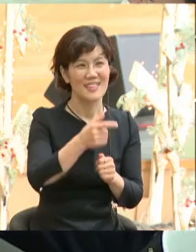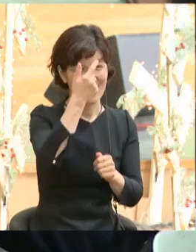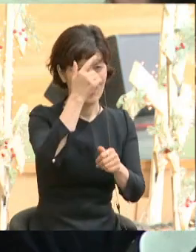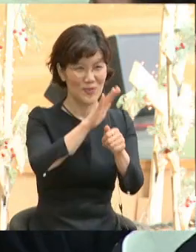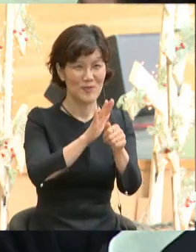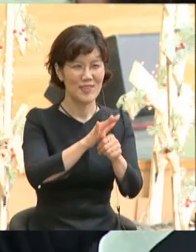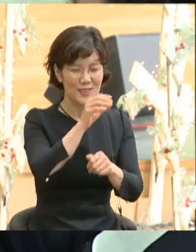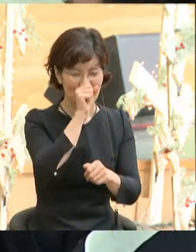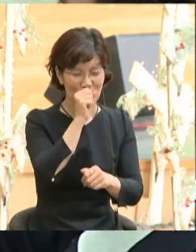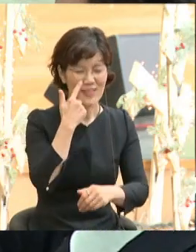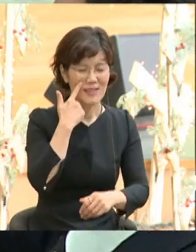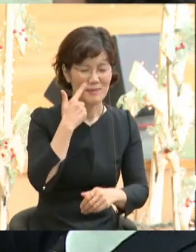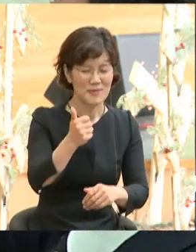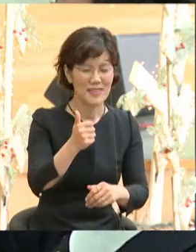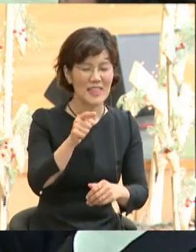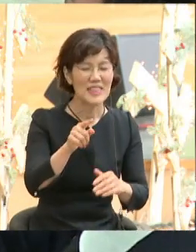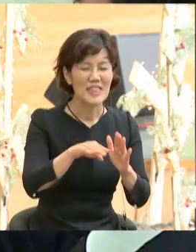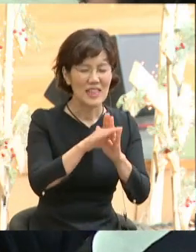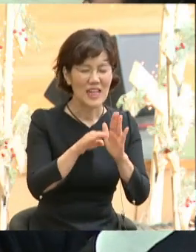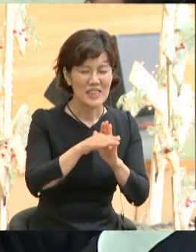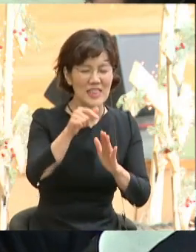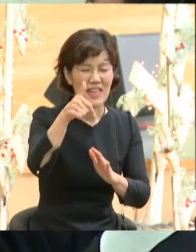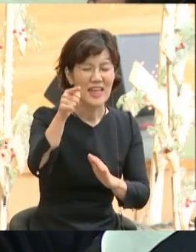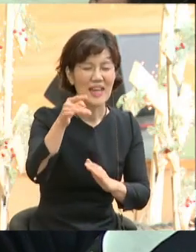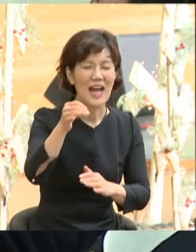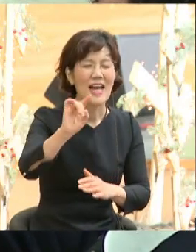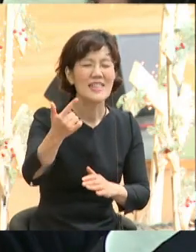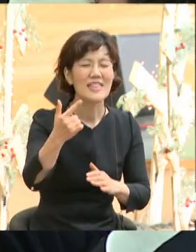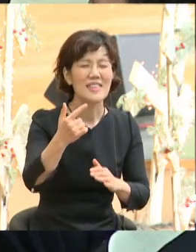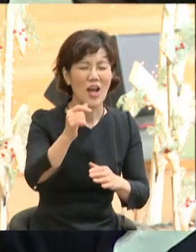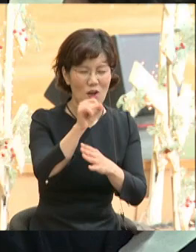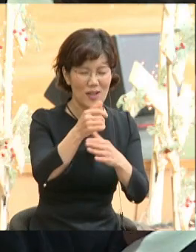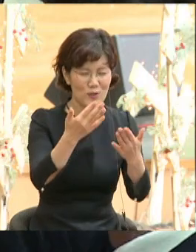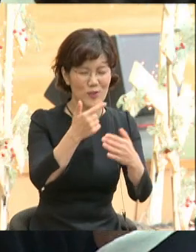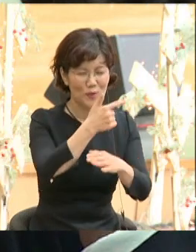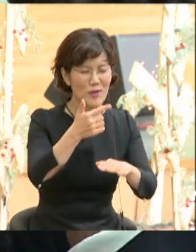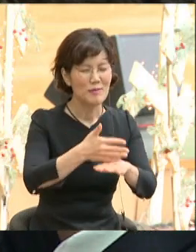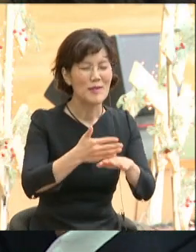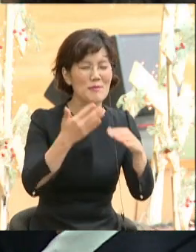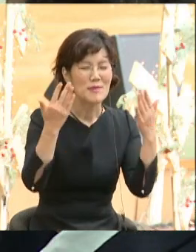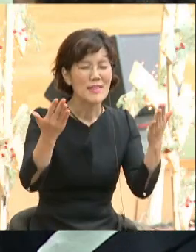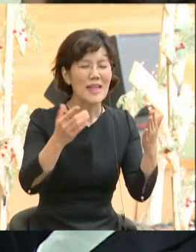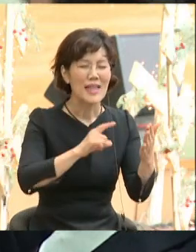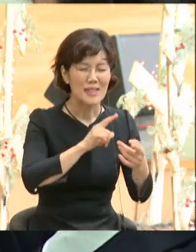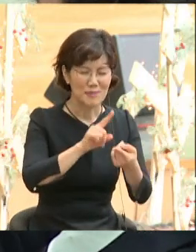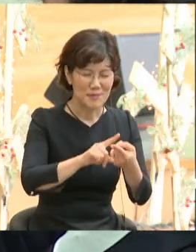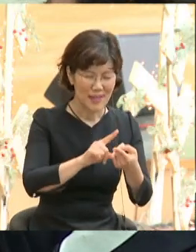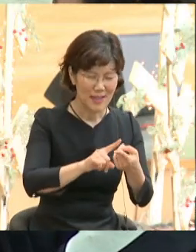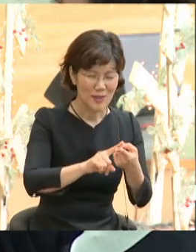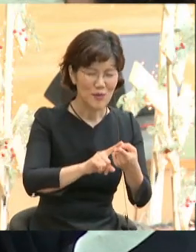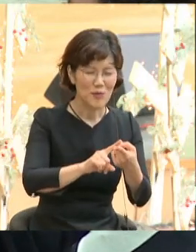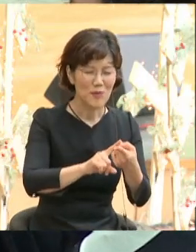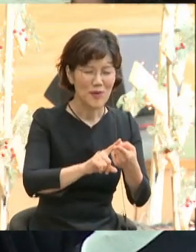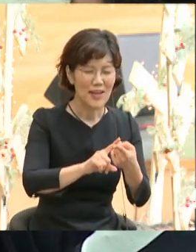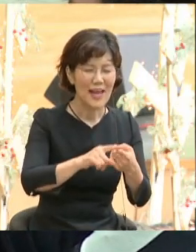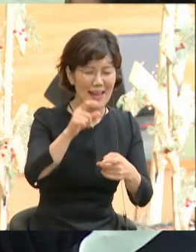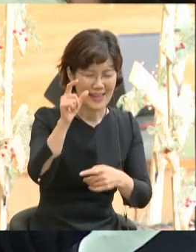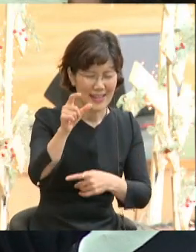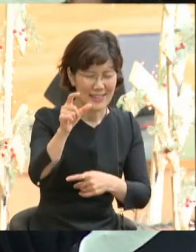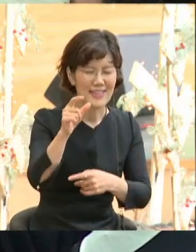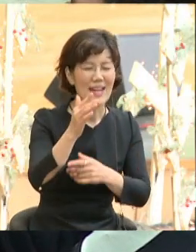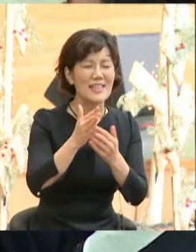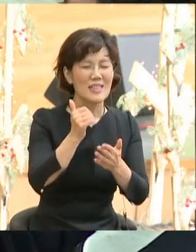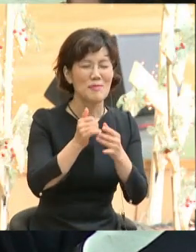기도할까요? 좋으신 아버지, 이 가정에 강인을 허락하시니 정말 감사합니다. 이런 그대로 정말 강인한